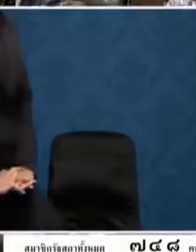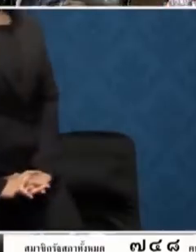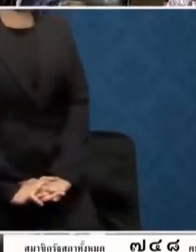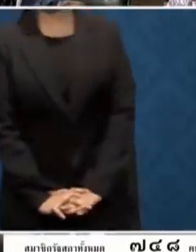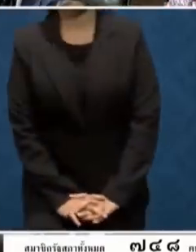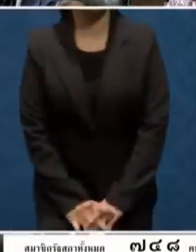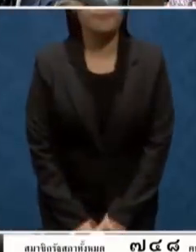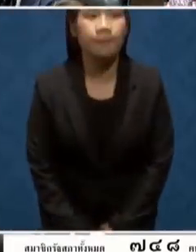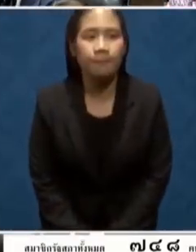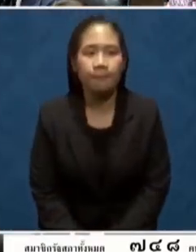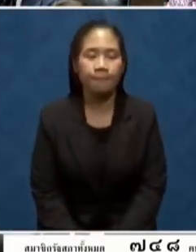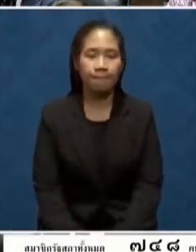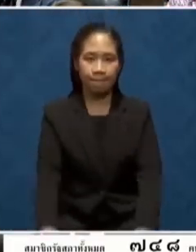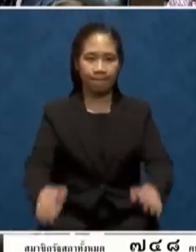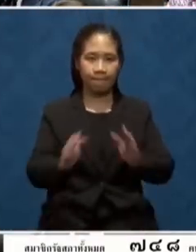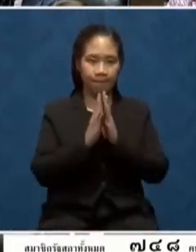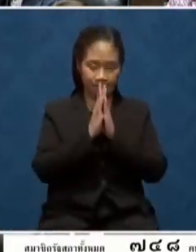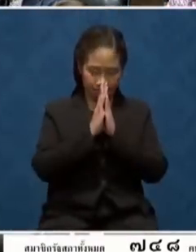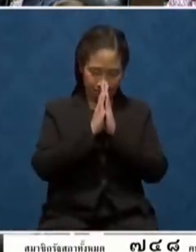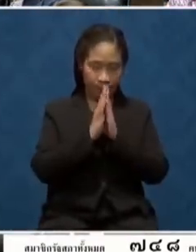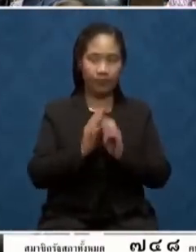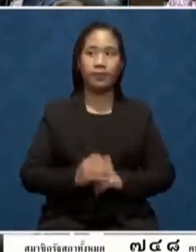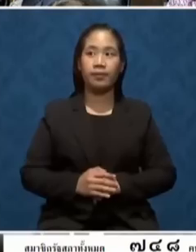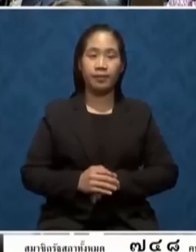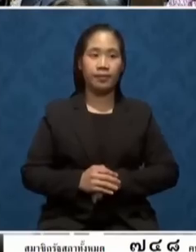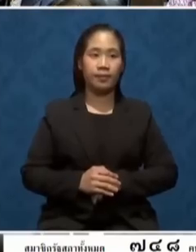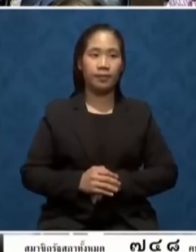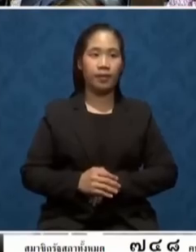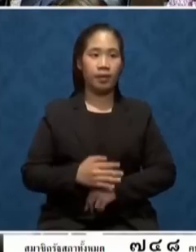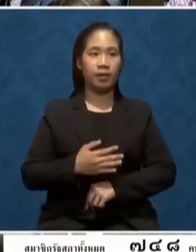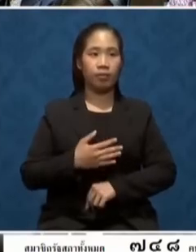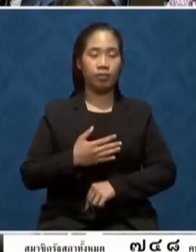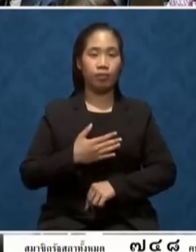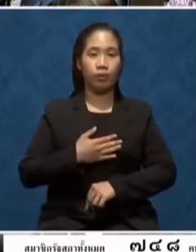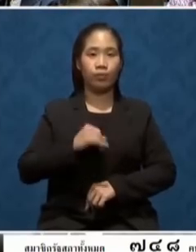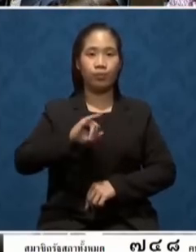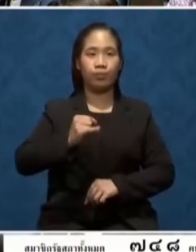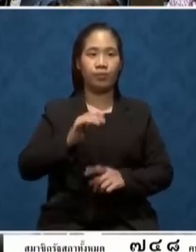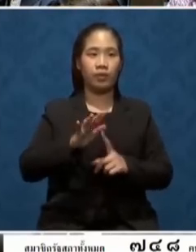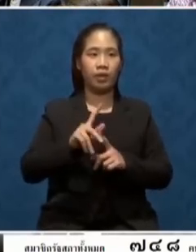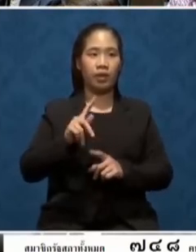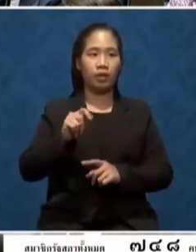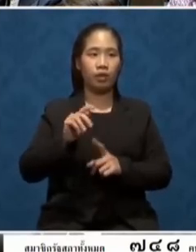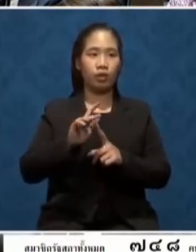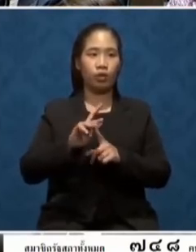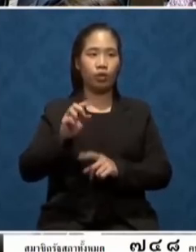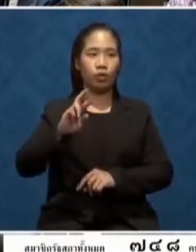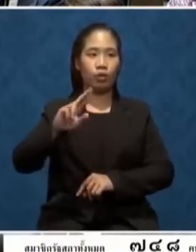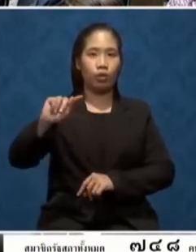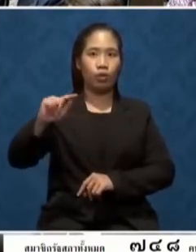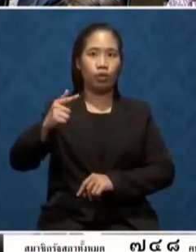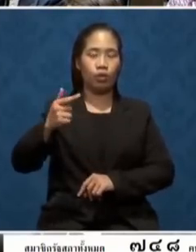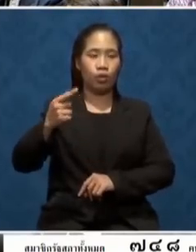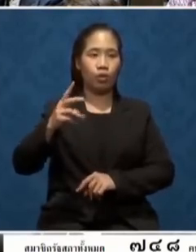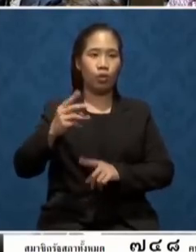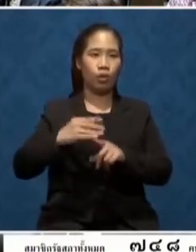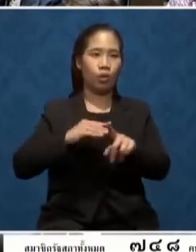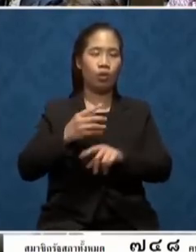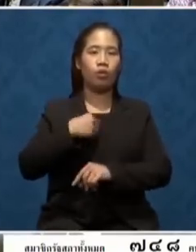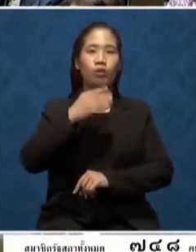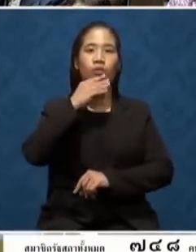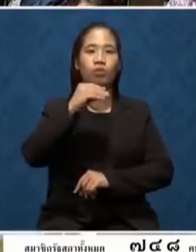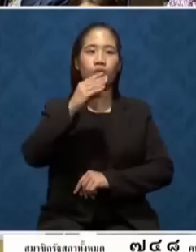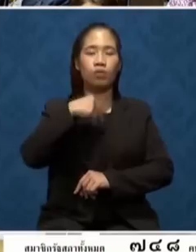จาตุรนต์ฉายแสงสมาชิกสภาแพลงราษฎรบัญชีรายชื่อพรรคเพื่อไทยในฐานะ